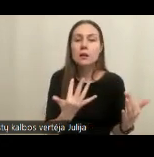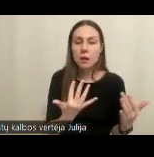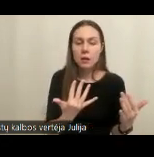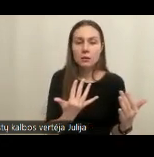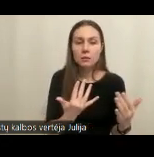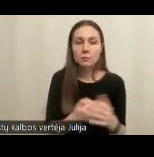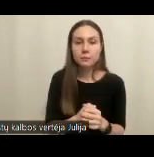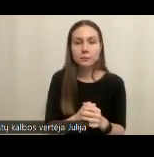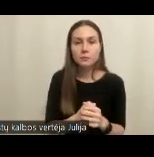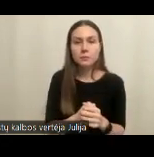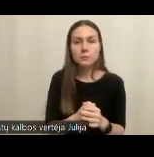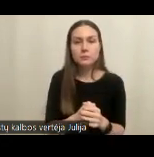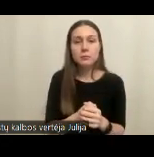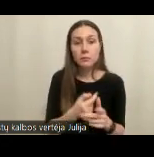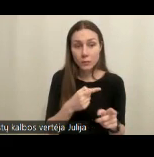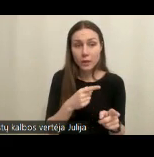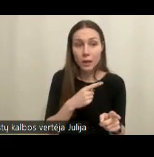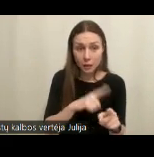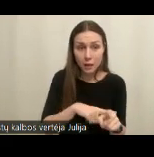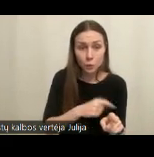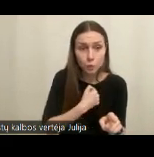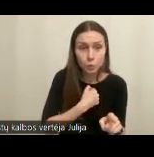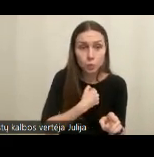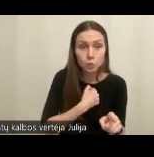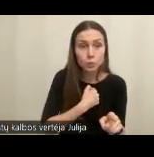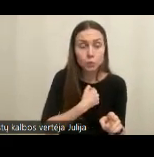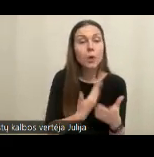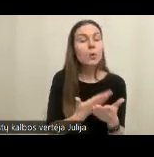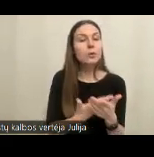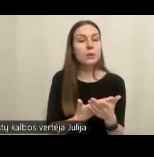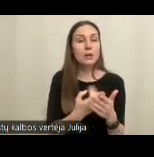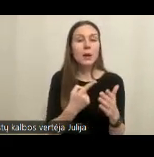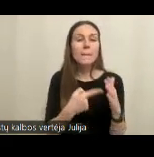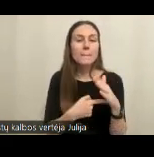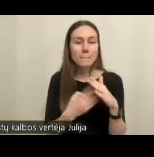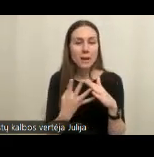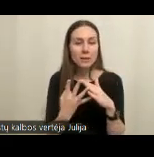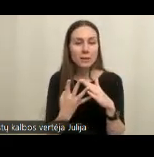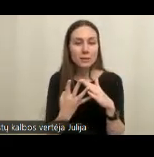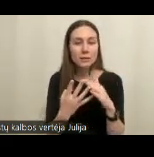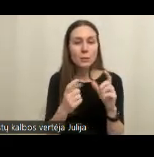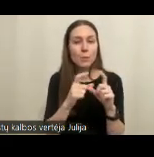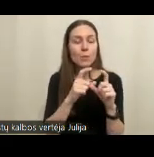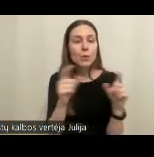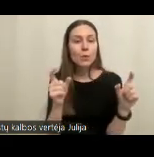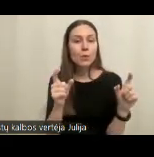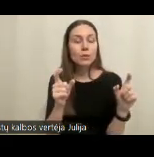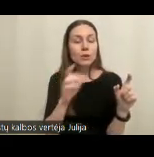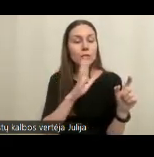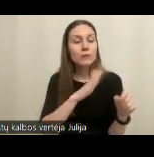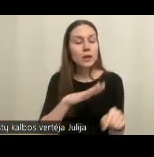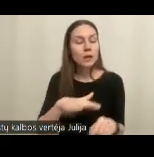ir paskaityti knygą? Ar jie turi to laiko? Nes pradinėse mokyklose vaikai